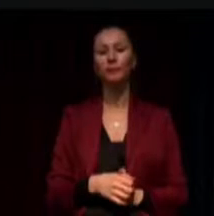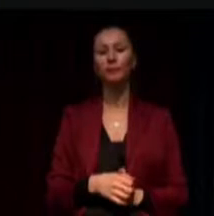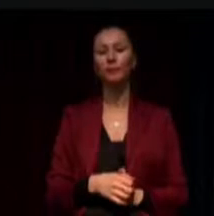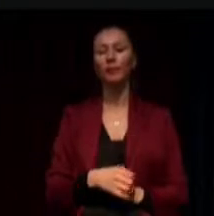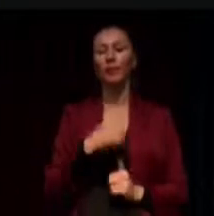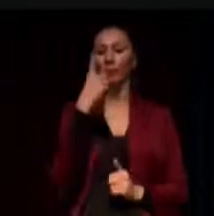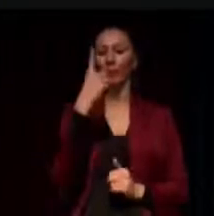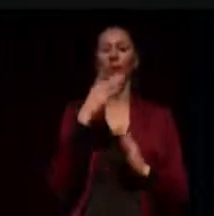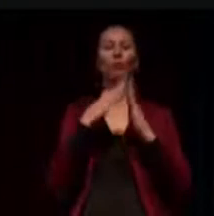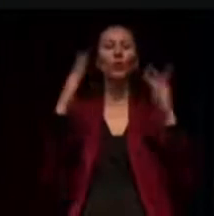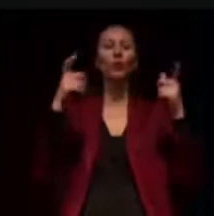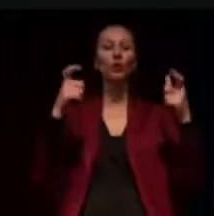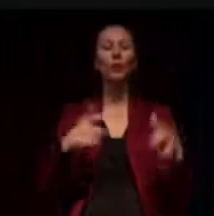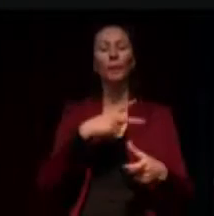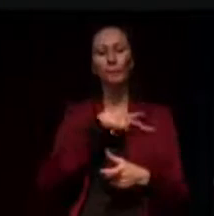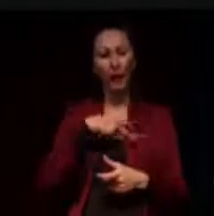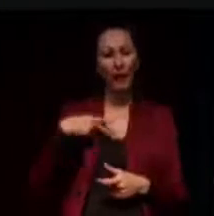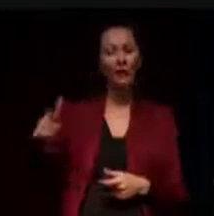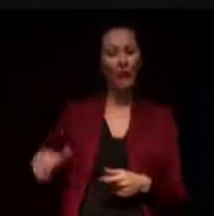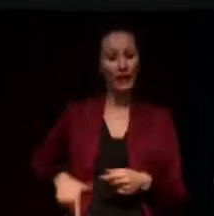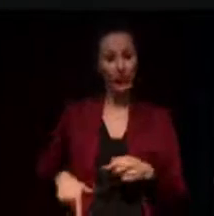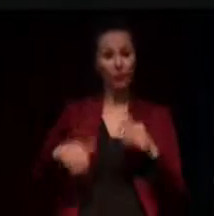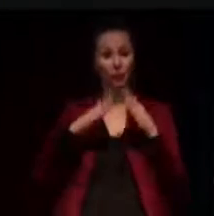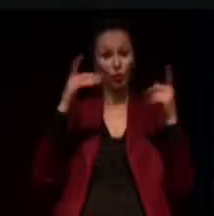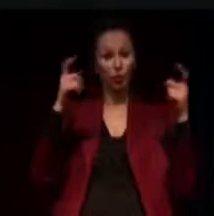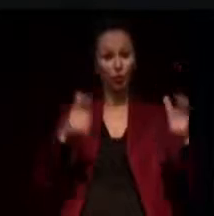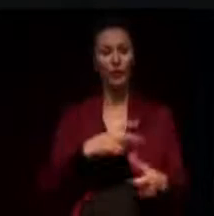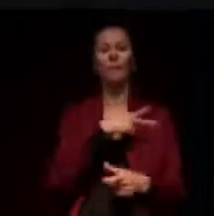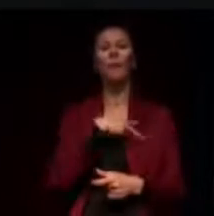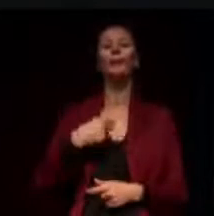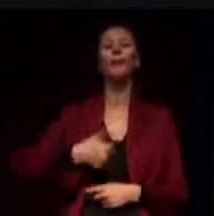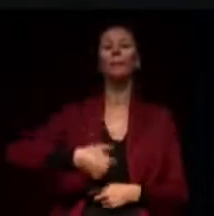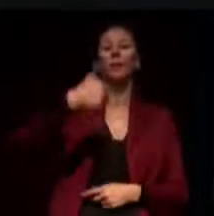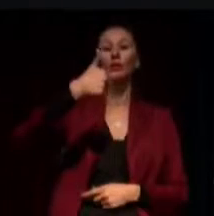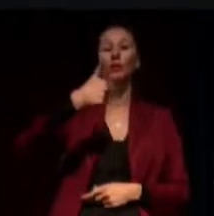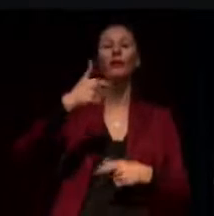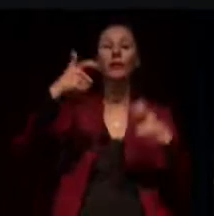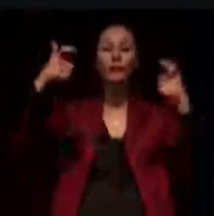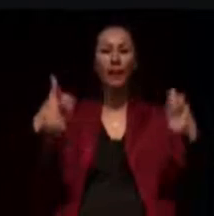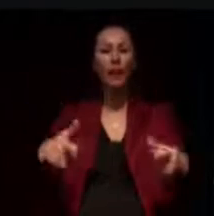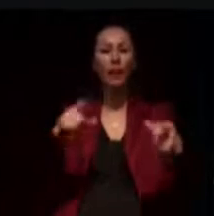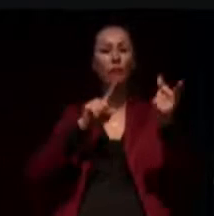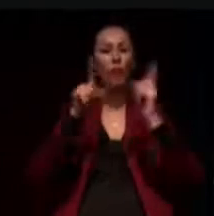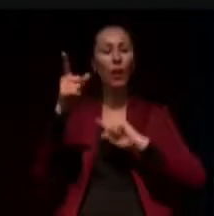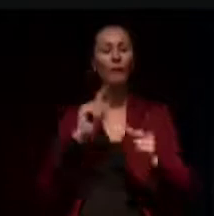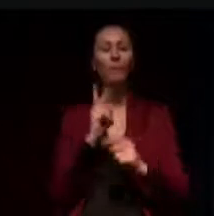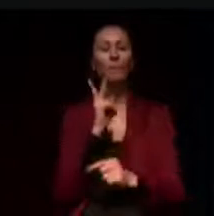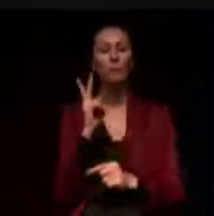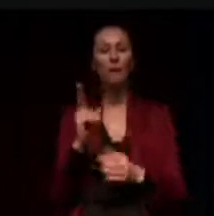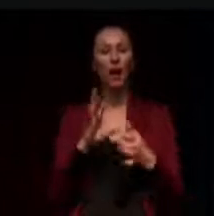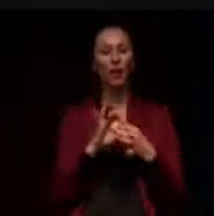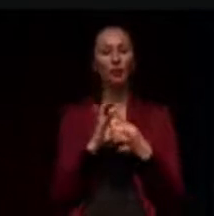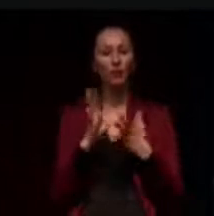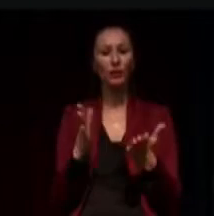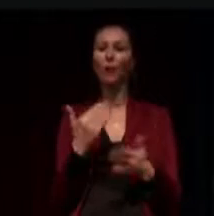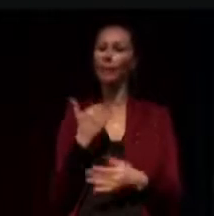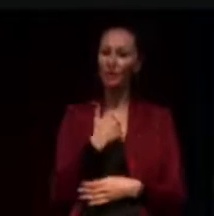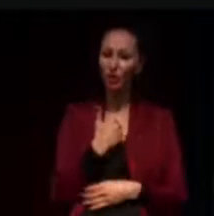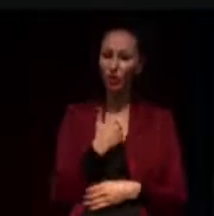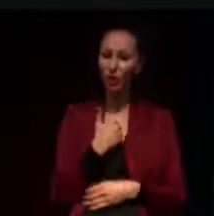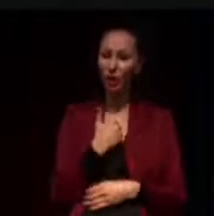bir büyükşehir belediye başkanı, İzmir Büyükşehir Belediye Başkanı yerel yönetimci açısından